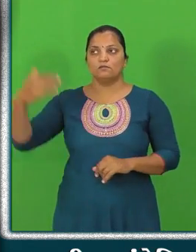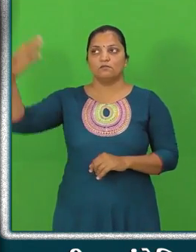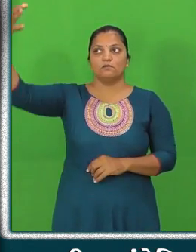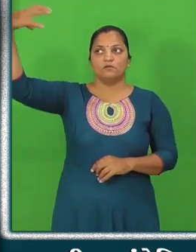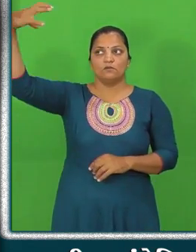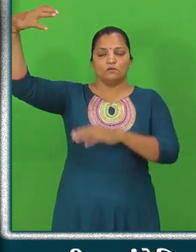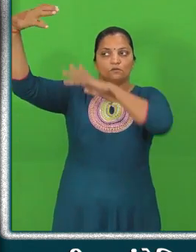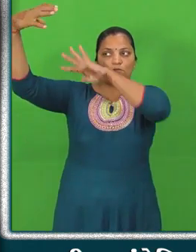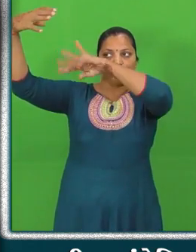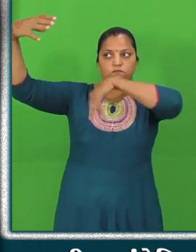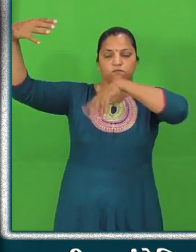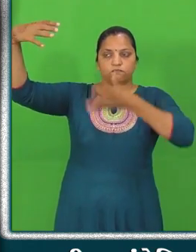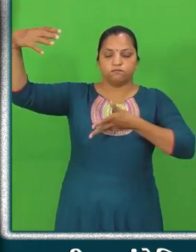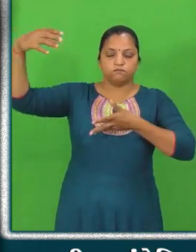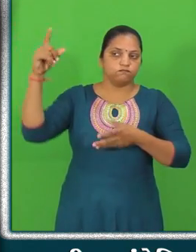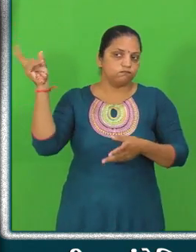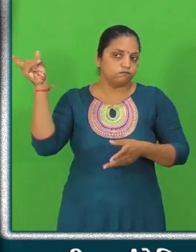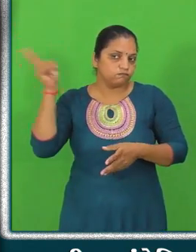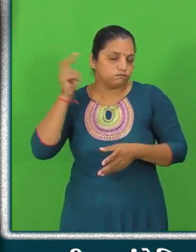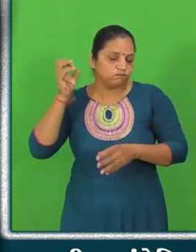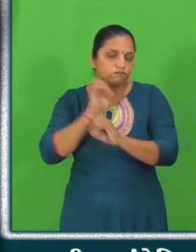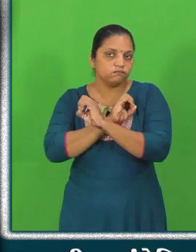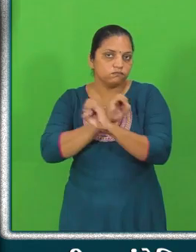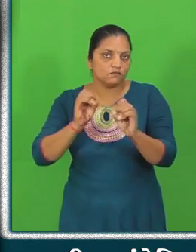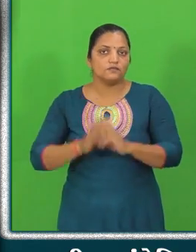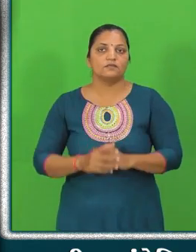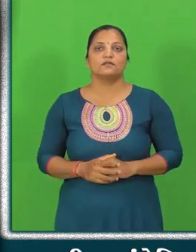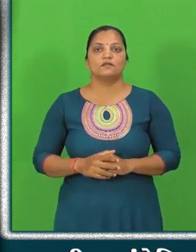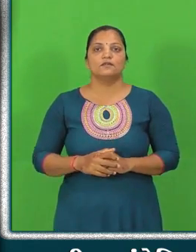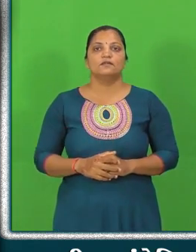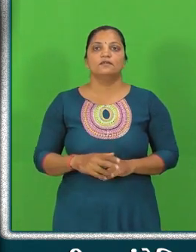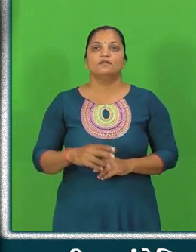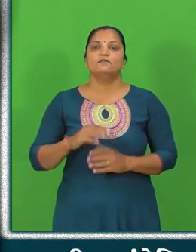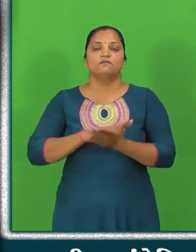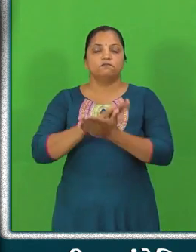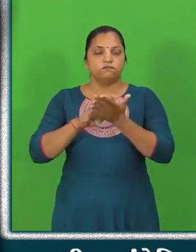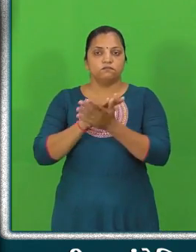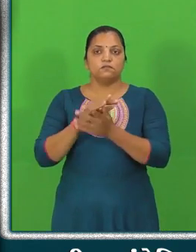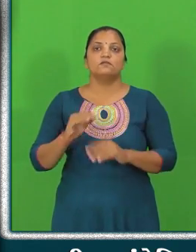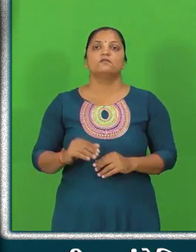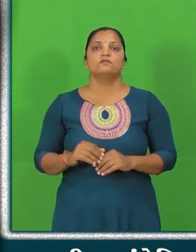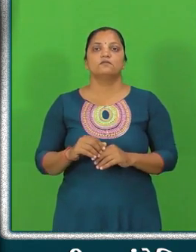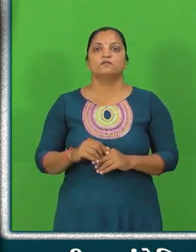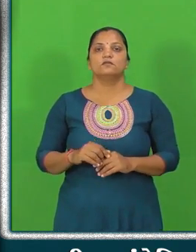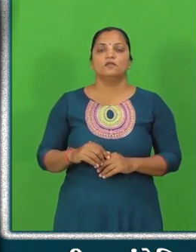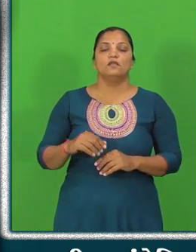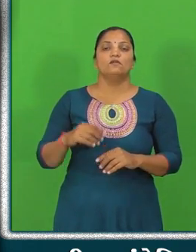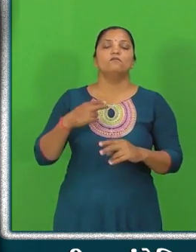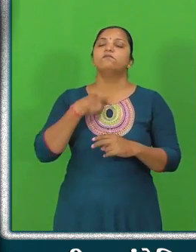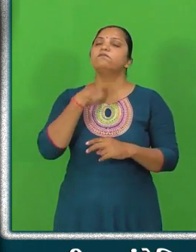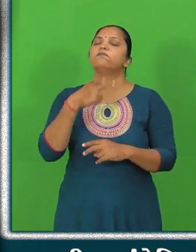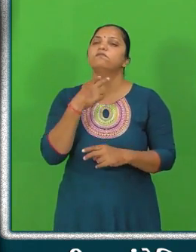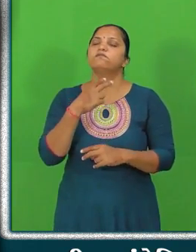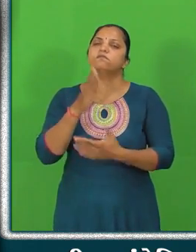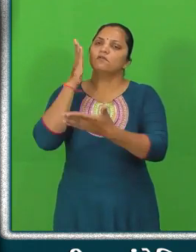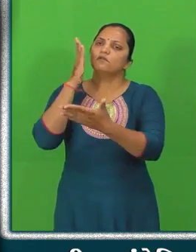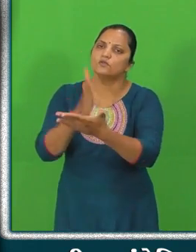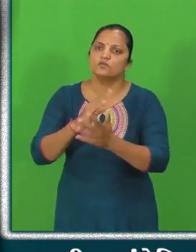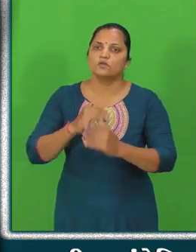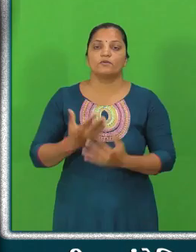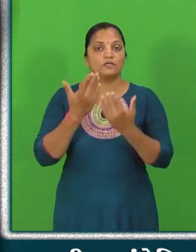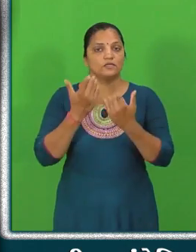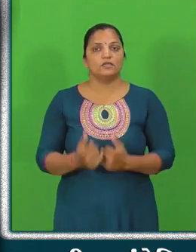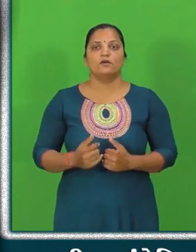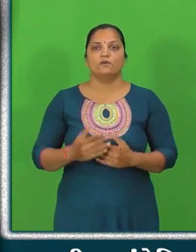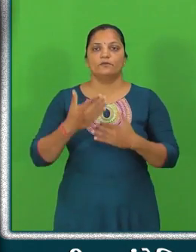સુધી પહોંચે તો આપણે એને સાંભળી પણ ના શકીએ, એટલે વચ્ચે શૂન્યાવકાશનું લેયર છે એ ધ્વનિને રોકે છે. ઓકે ચલો હવે આપણે